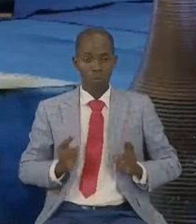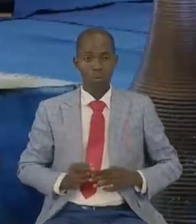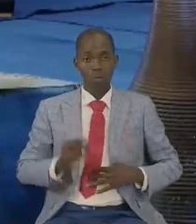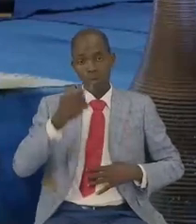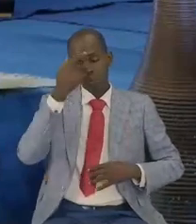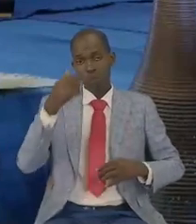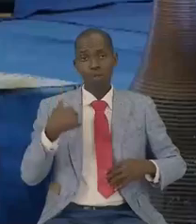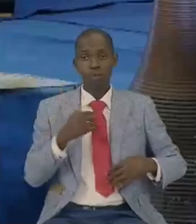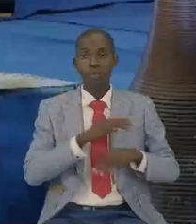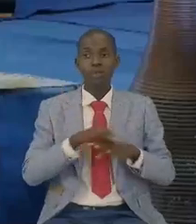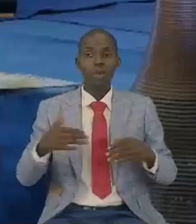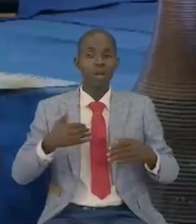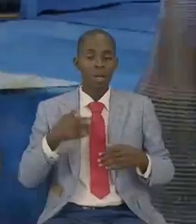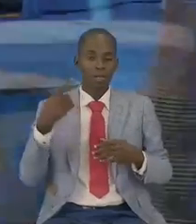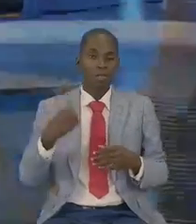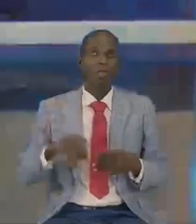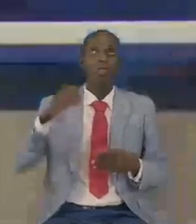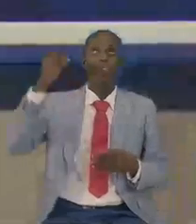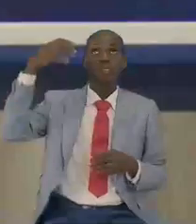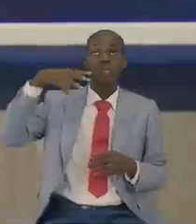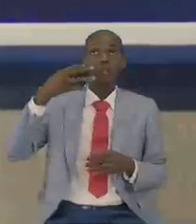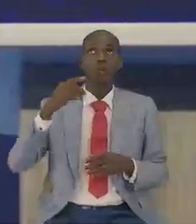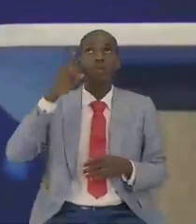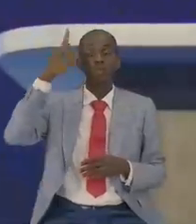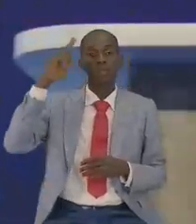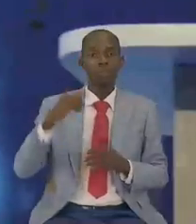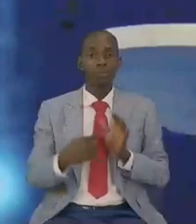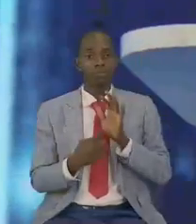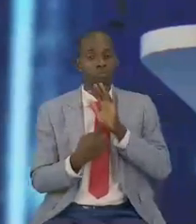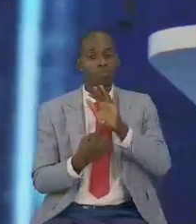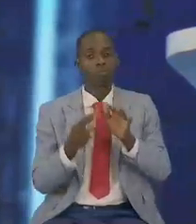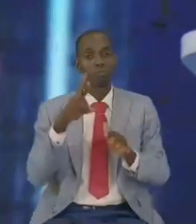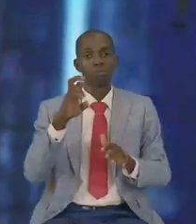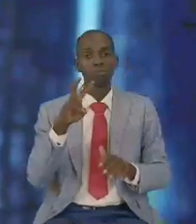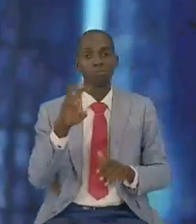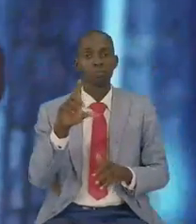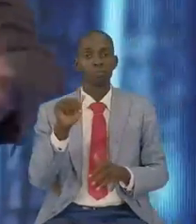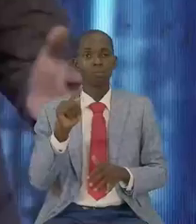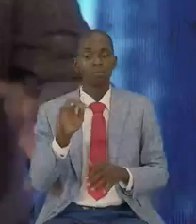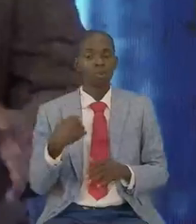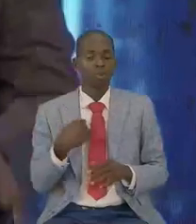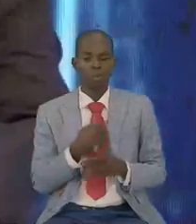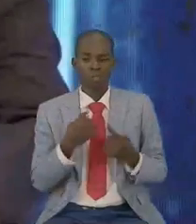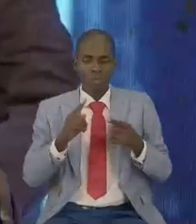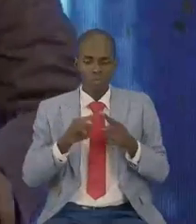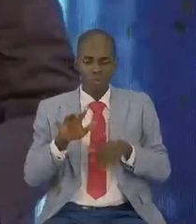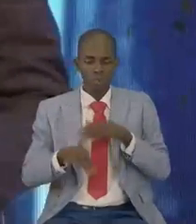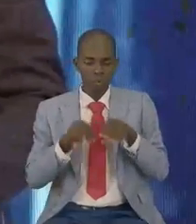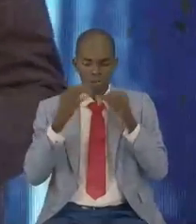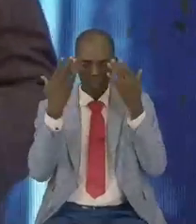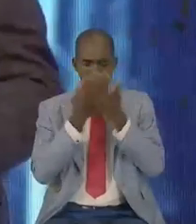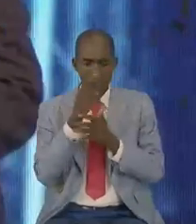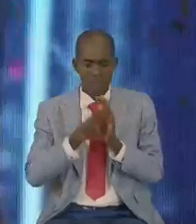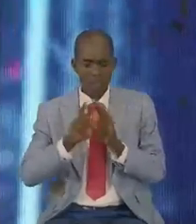parce que nous n'avons pas la lumière de sa révélation, nous essayons de marcher dans les ténèbres et vous tombez dans ceci et vous